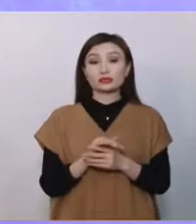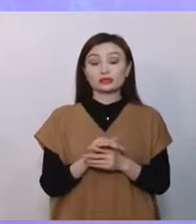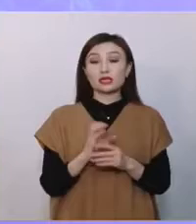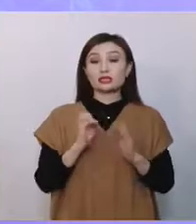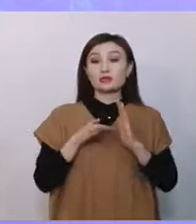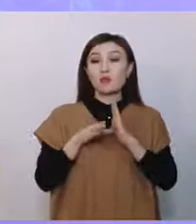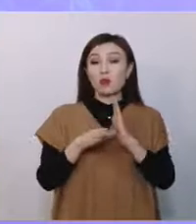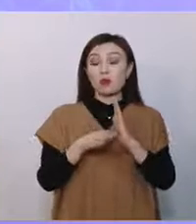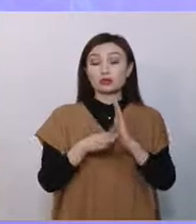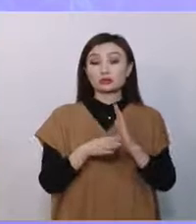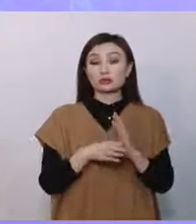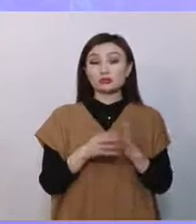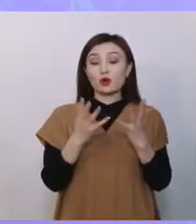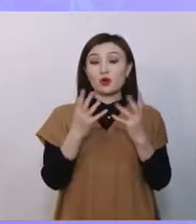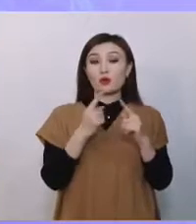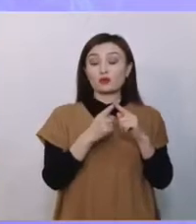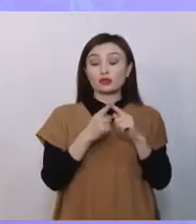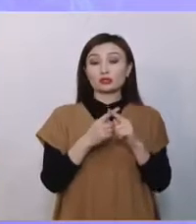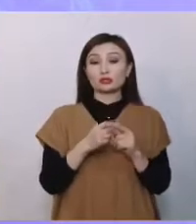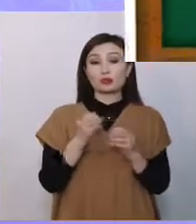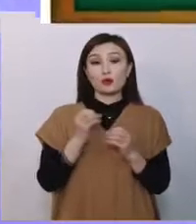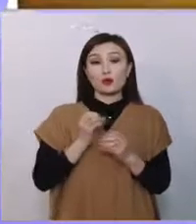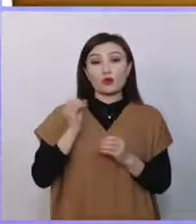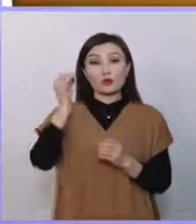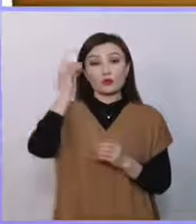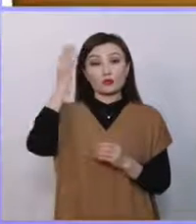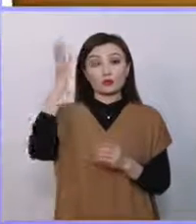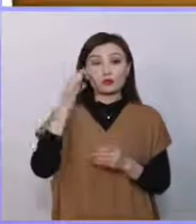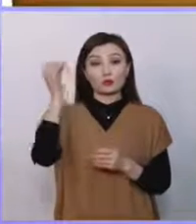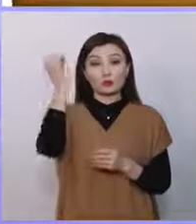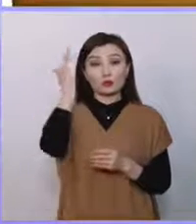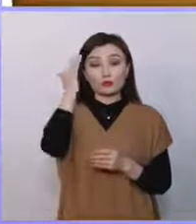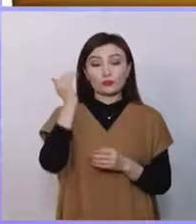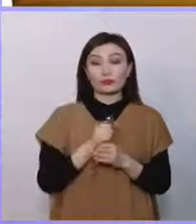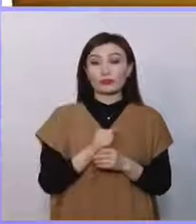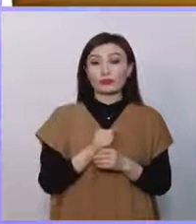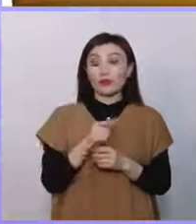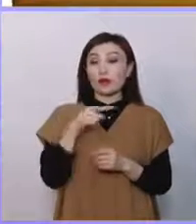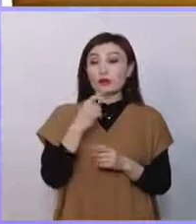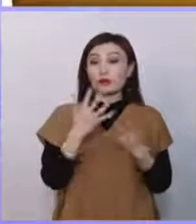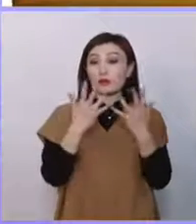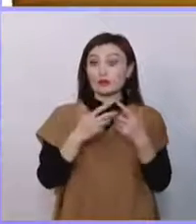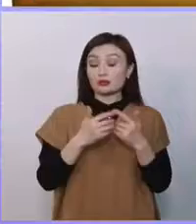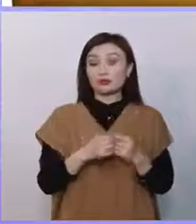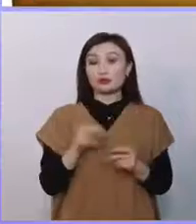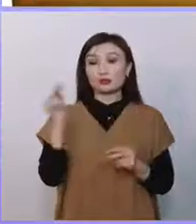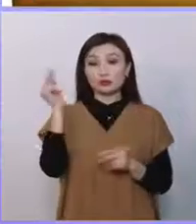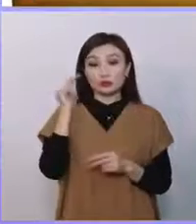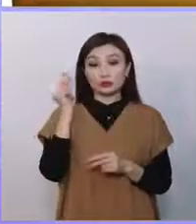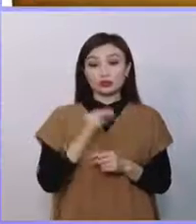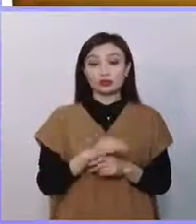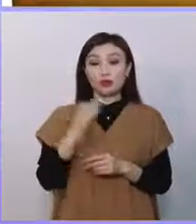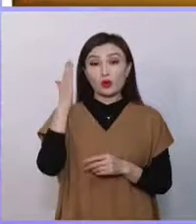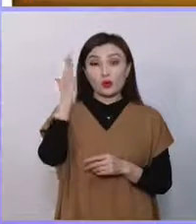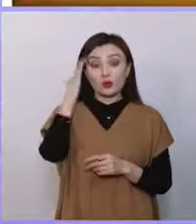помощью умножения можно множить свой ум не даром говорят математику учить